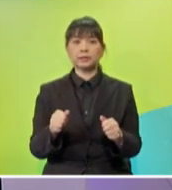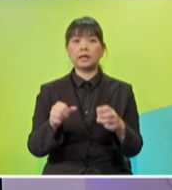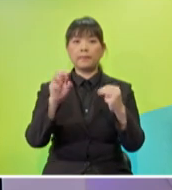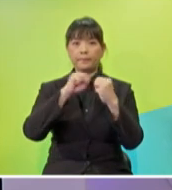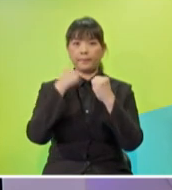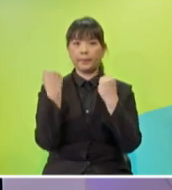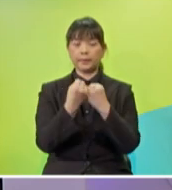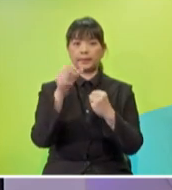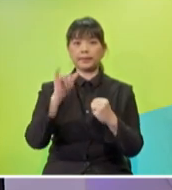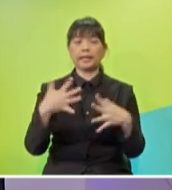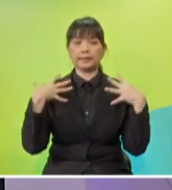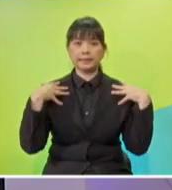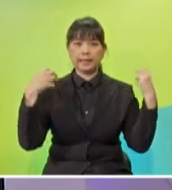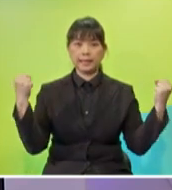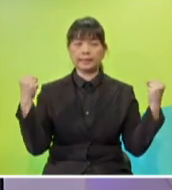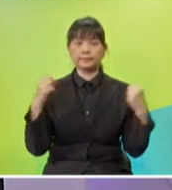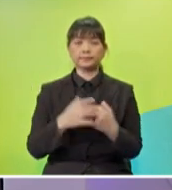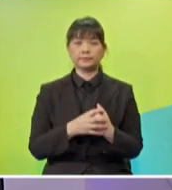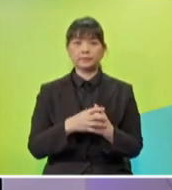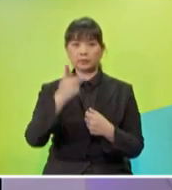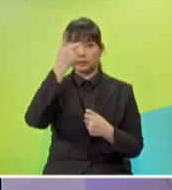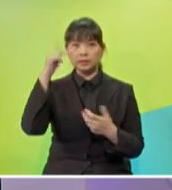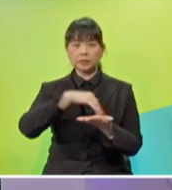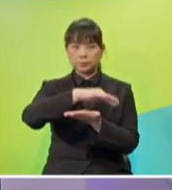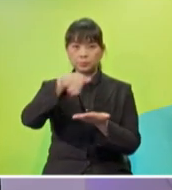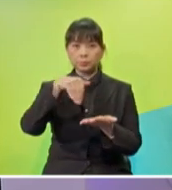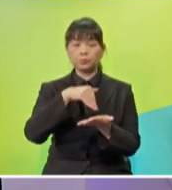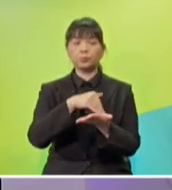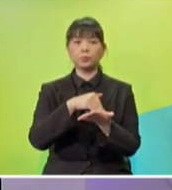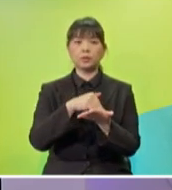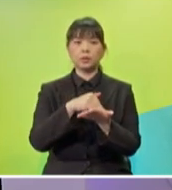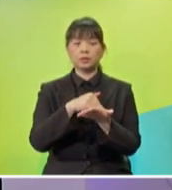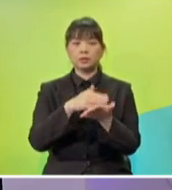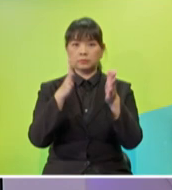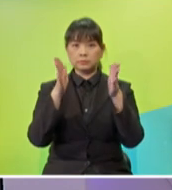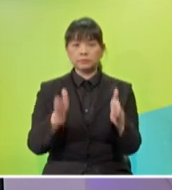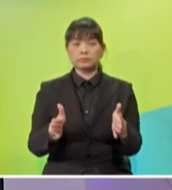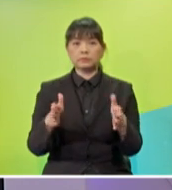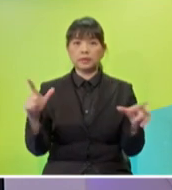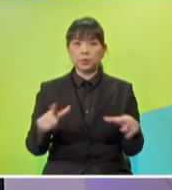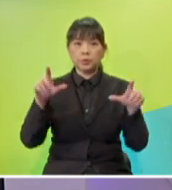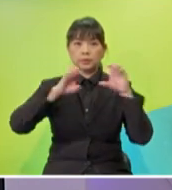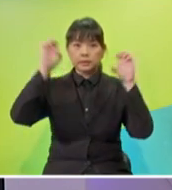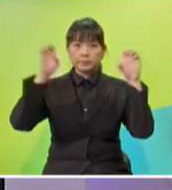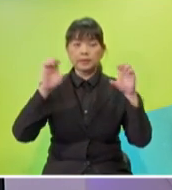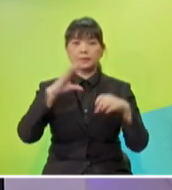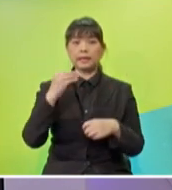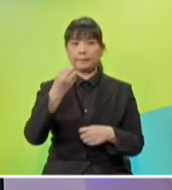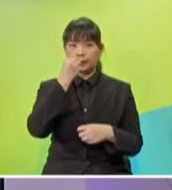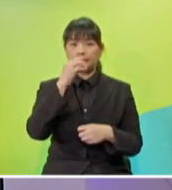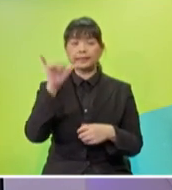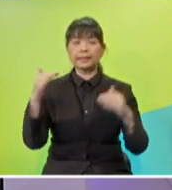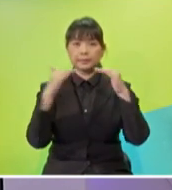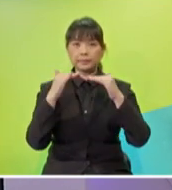krana semua anggota masyarakat melakukan senam dan mengambil makanan yang seimbang